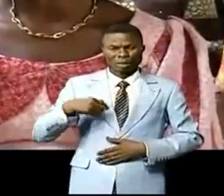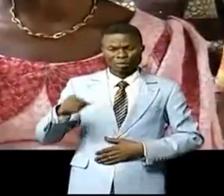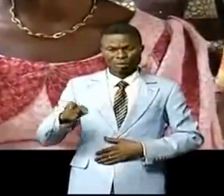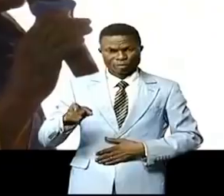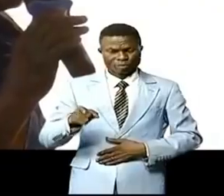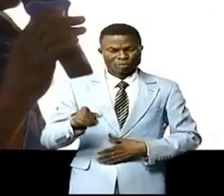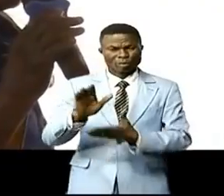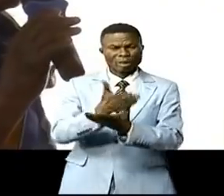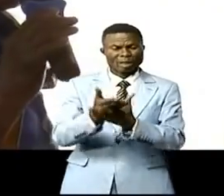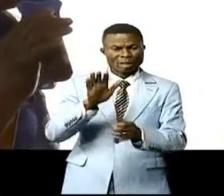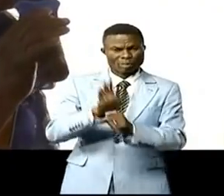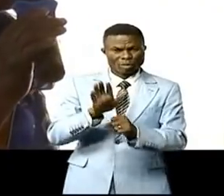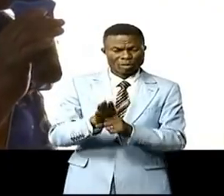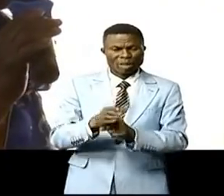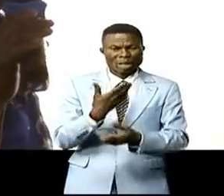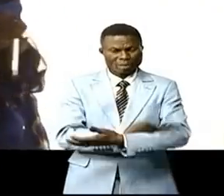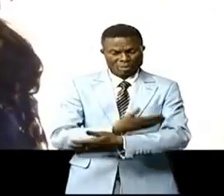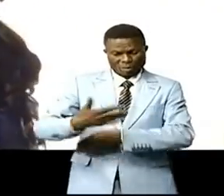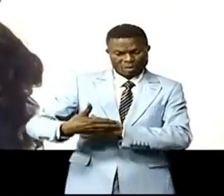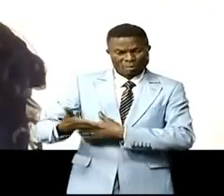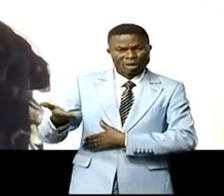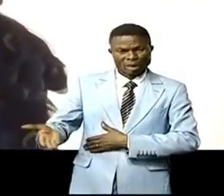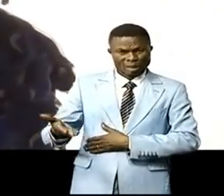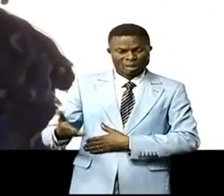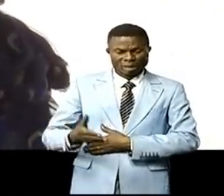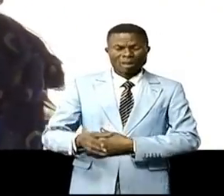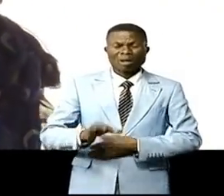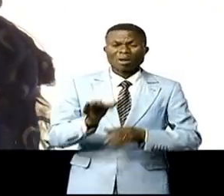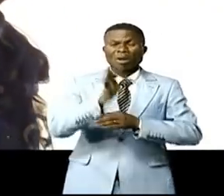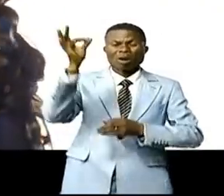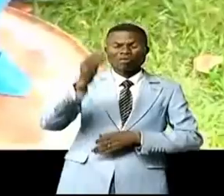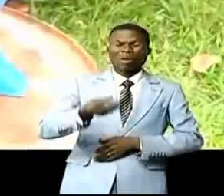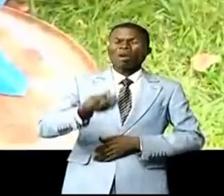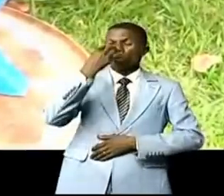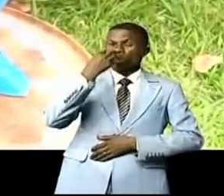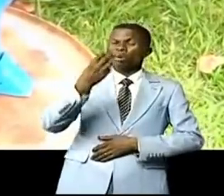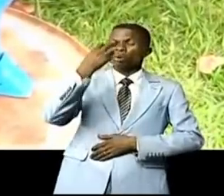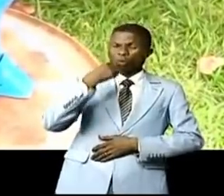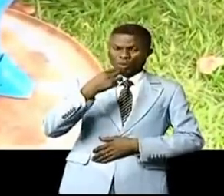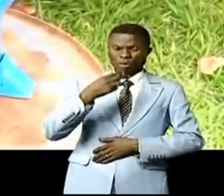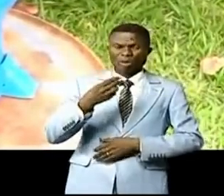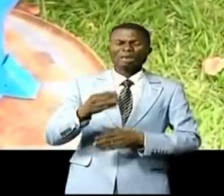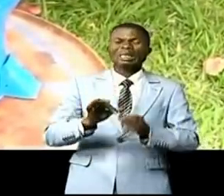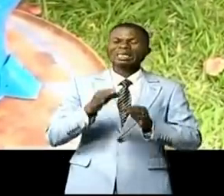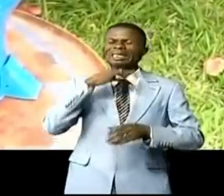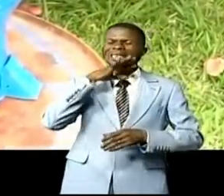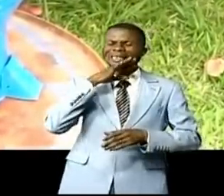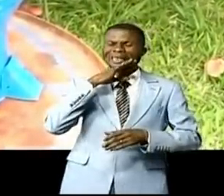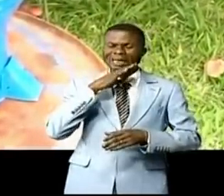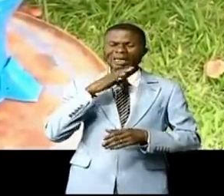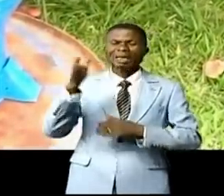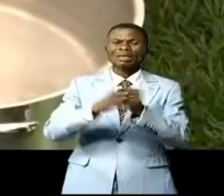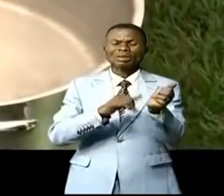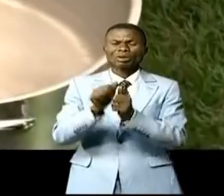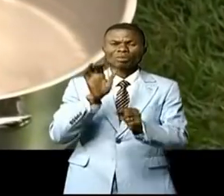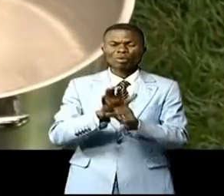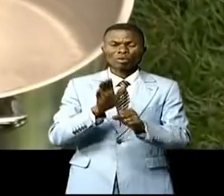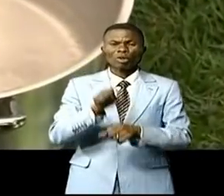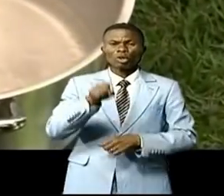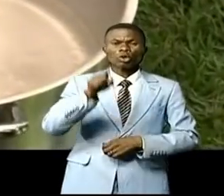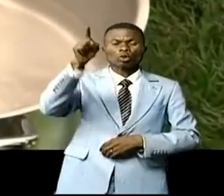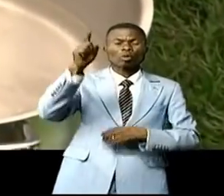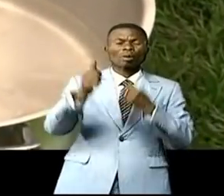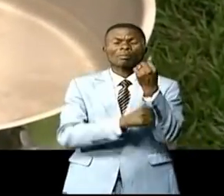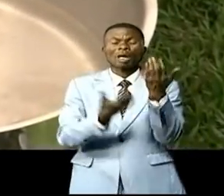plus souvent avec son enfant dans la cuisine, respire la fumée contenant les particules fines qui sont à l'origine de plus de 3 millions de